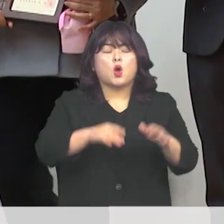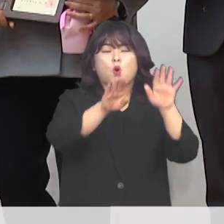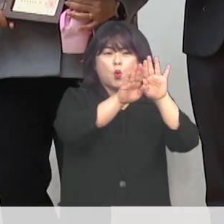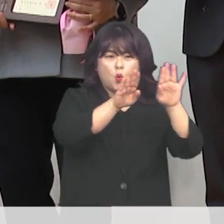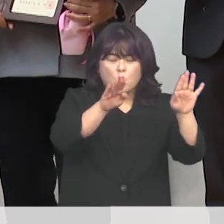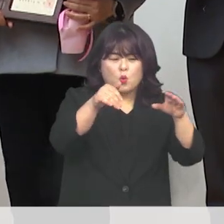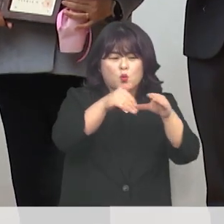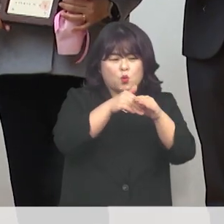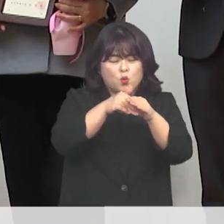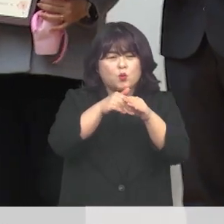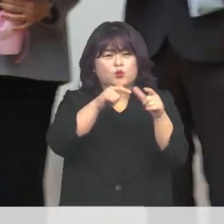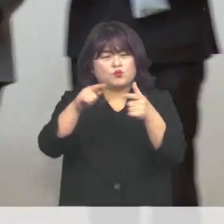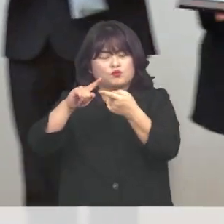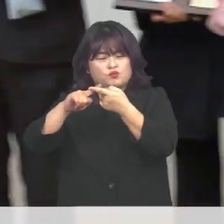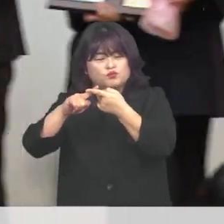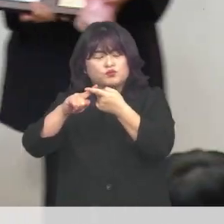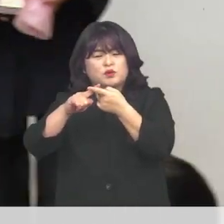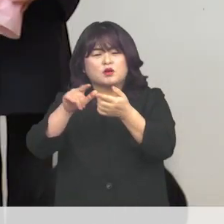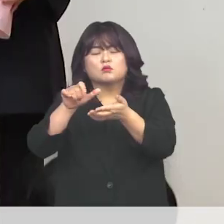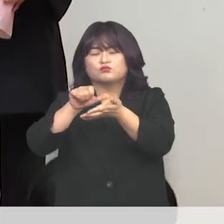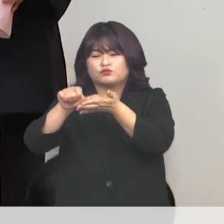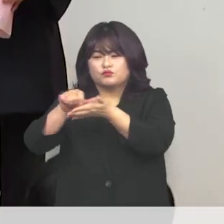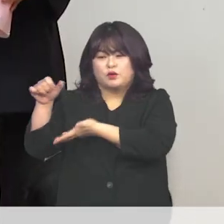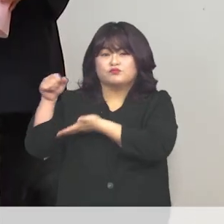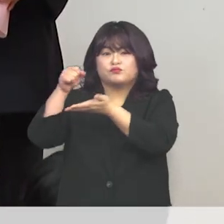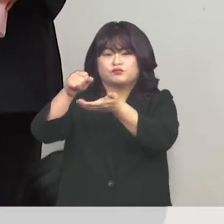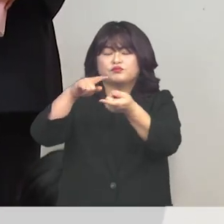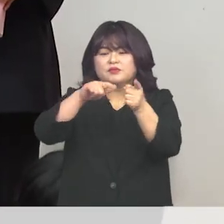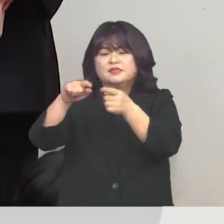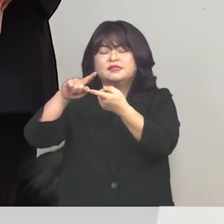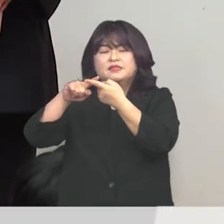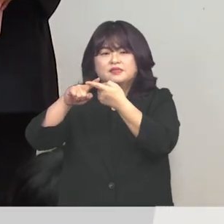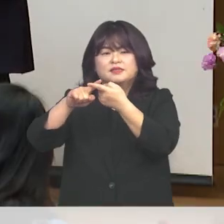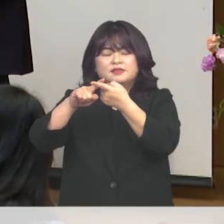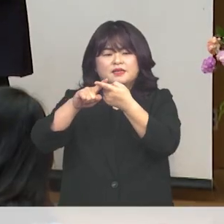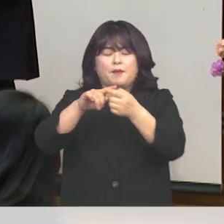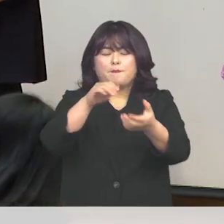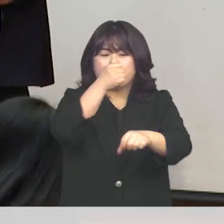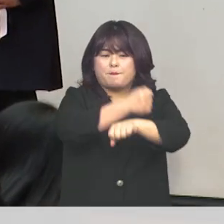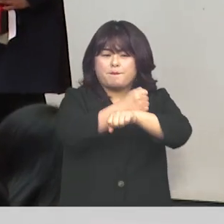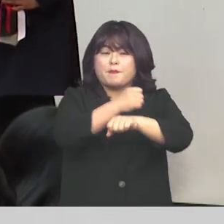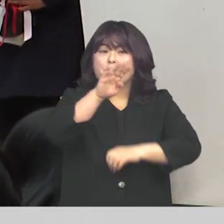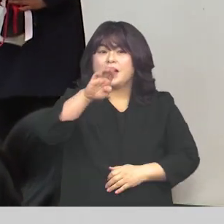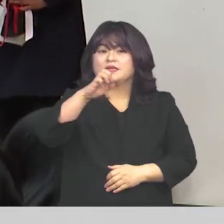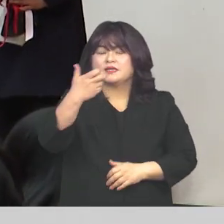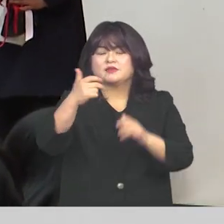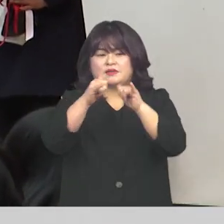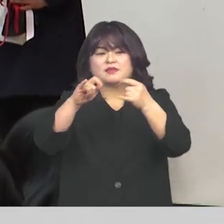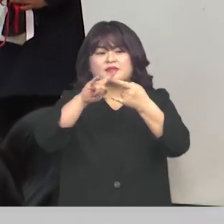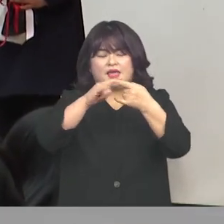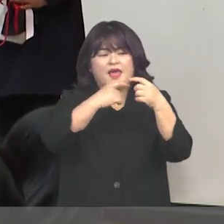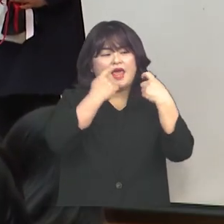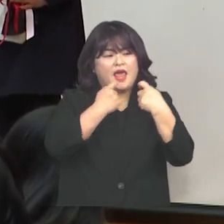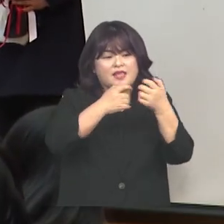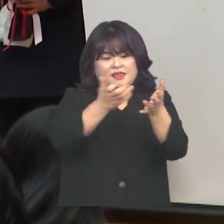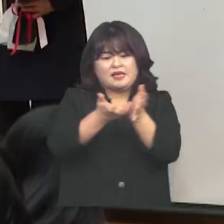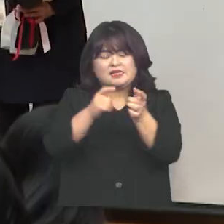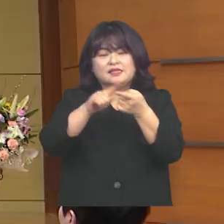공연, 전시, 예술교육, 문화유산 보존 등에 기여한 개인과 단체 관계자 47명에게 표창을